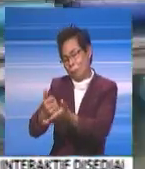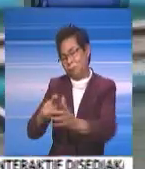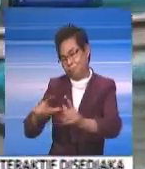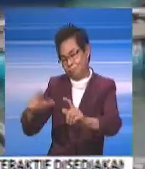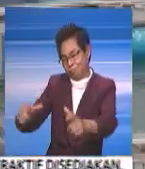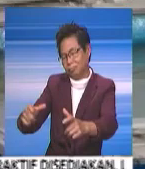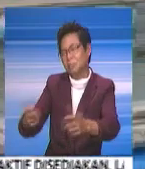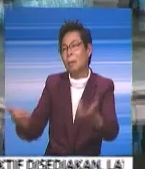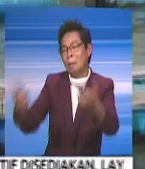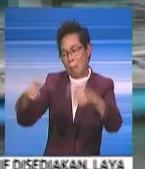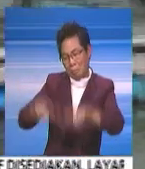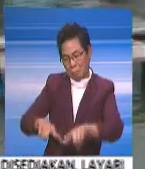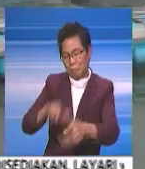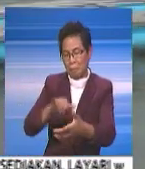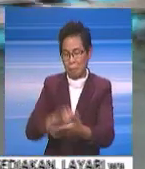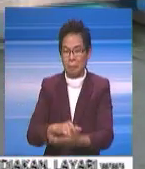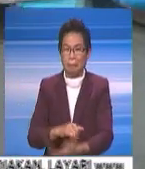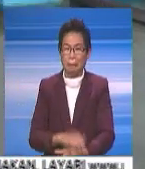terkesan.